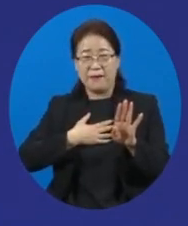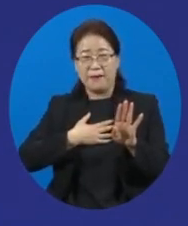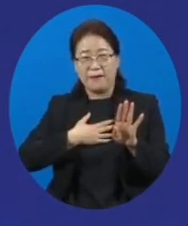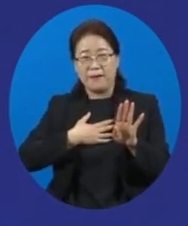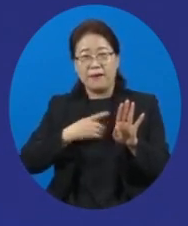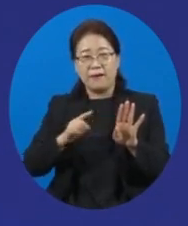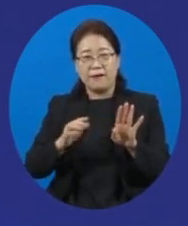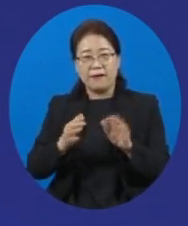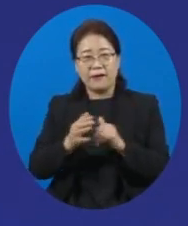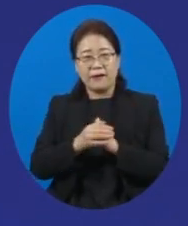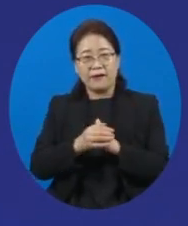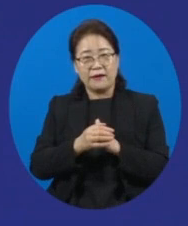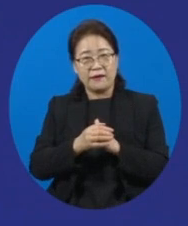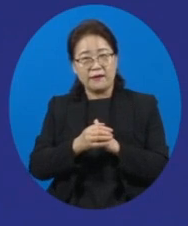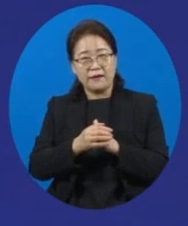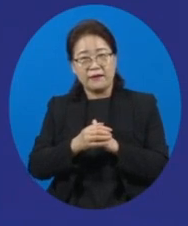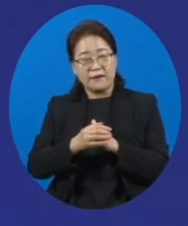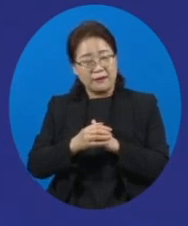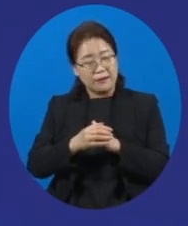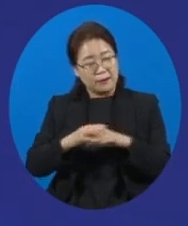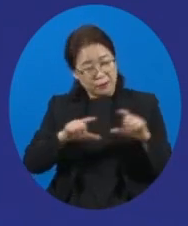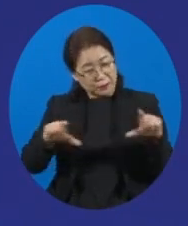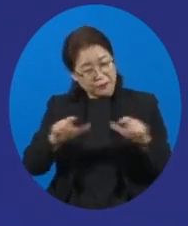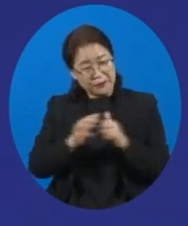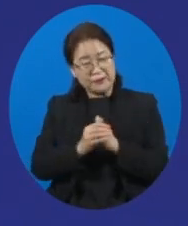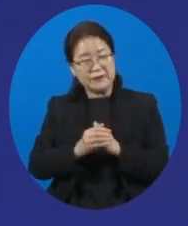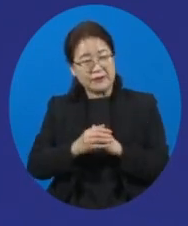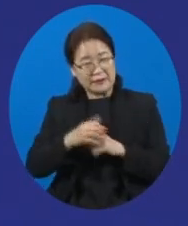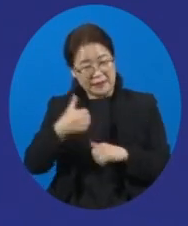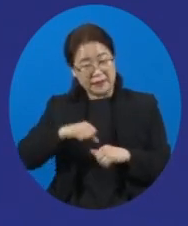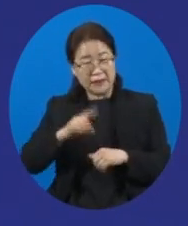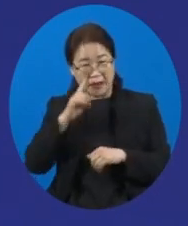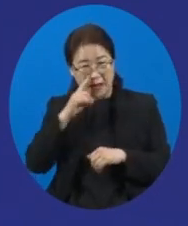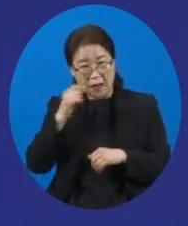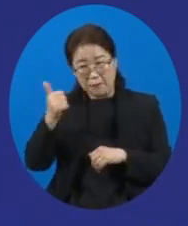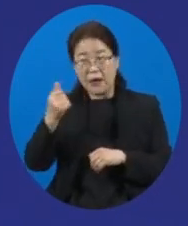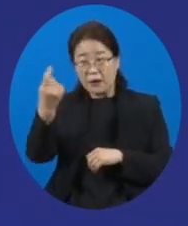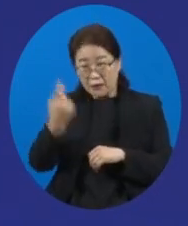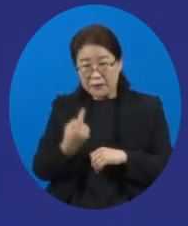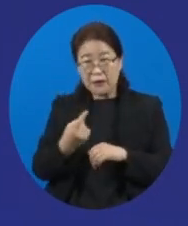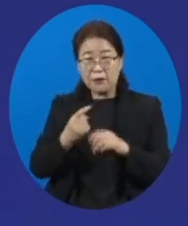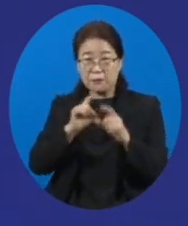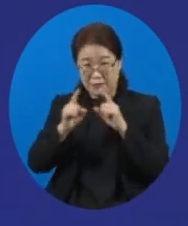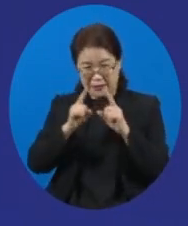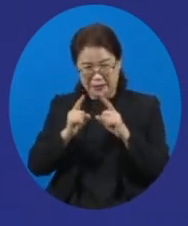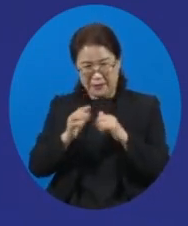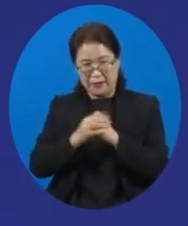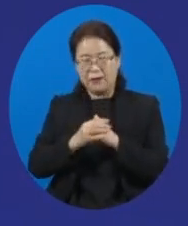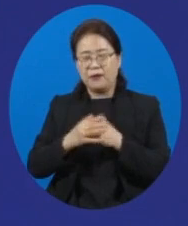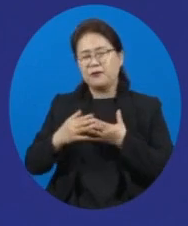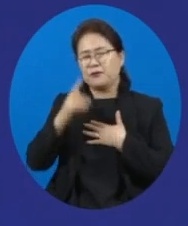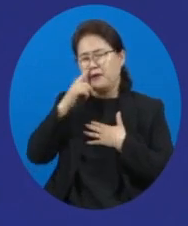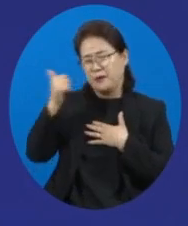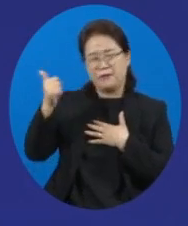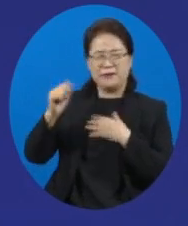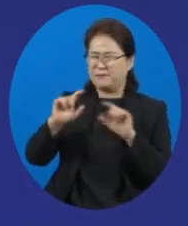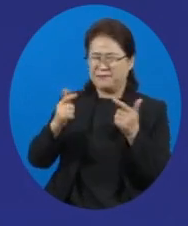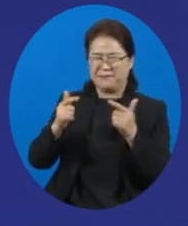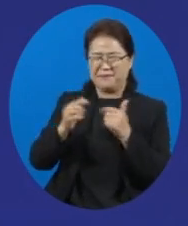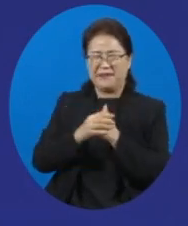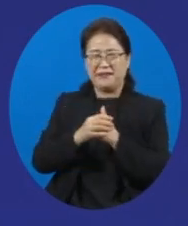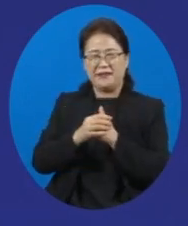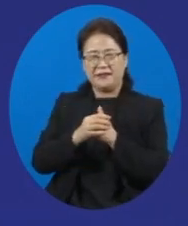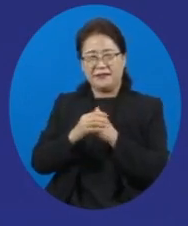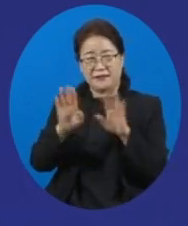요즘 같으면 아들아, 아빠 왔다 이렇게 말할 텐데 예전에 부모님들은 절대로 그렇게 말씀하지 않죠. 제 아버님은